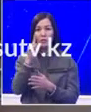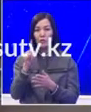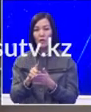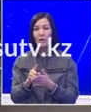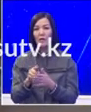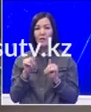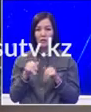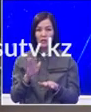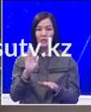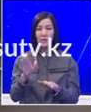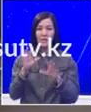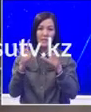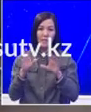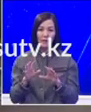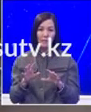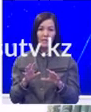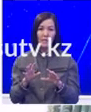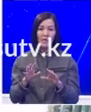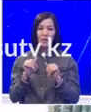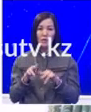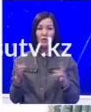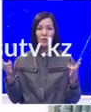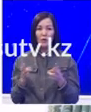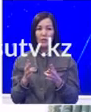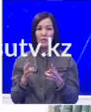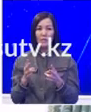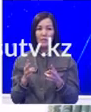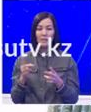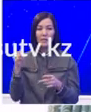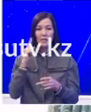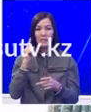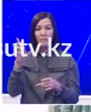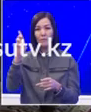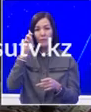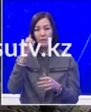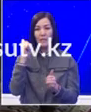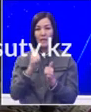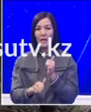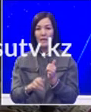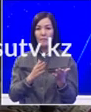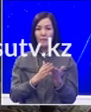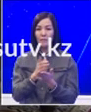біреу. Әр іс заң аясында атқарылуы тиіс. Естейтін мемлекет барын әр тұрғын, әр мемлекеттік